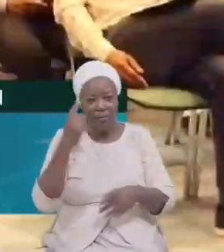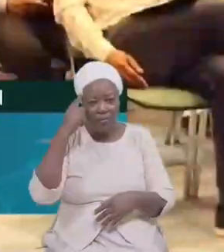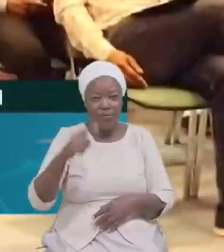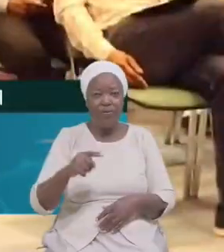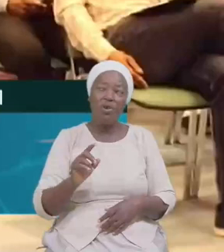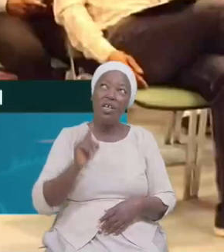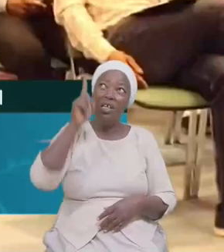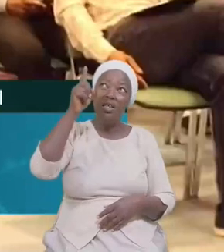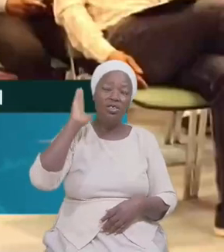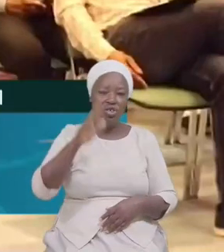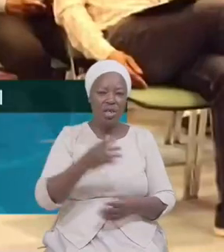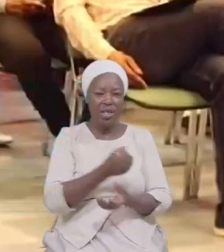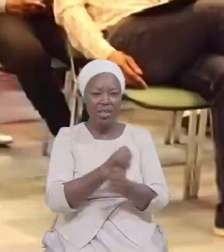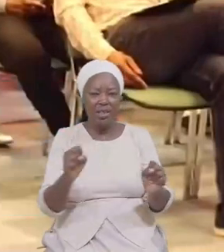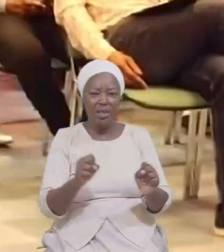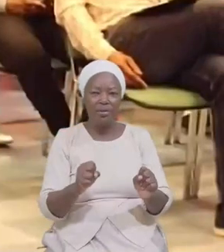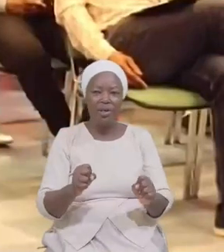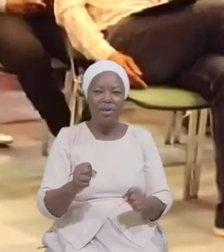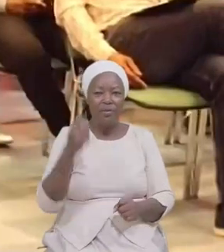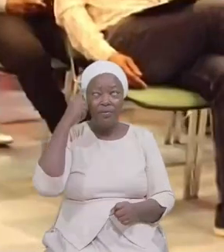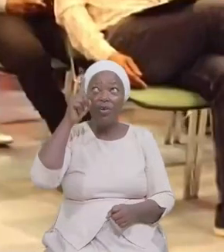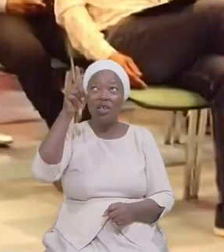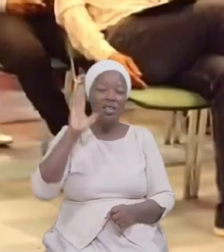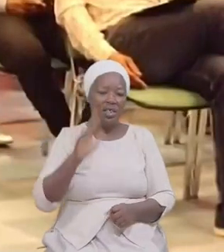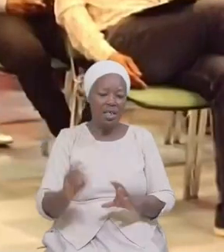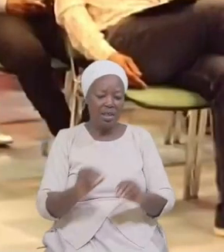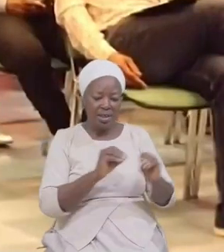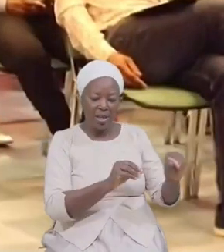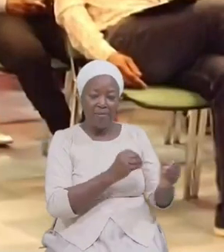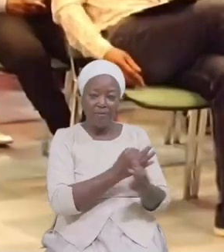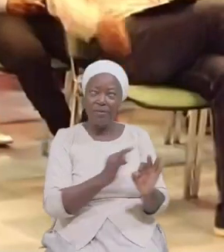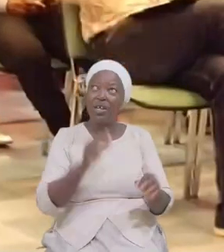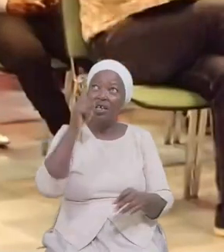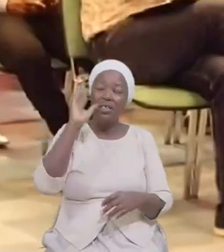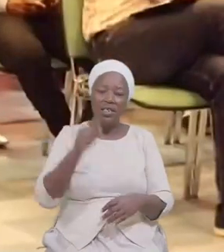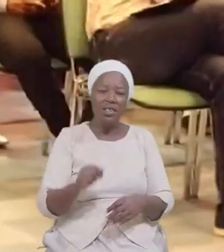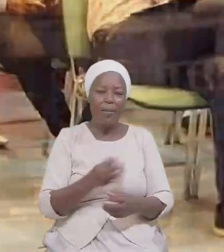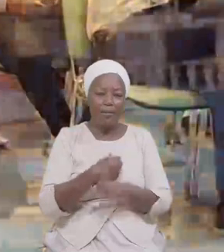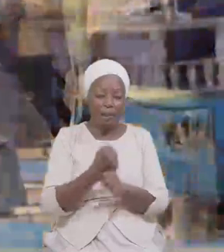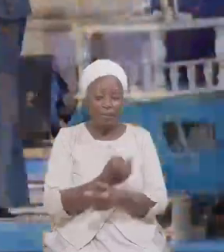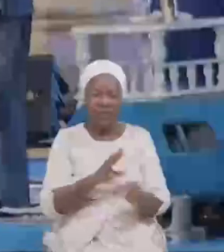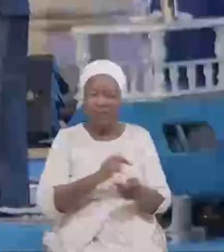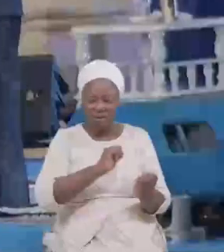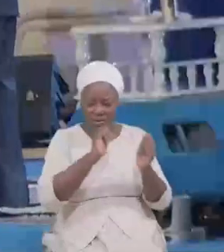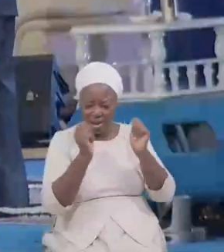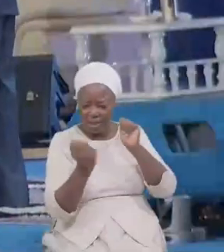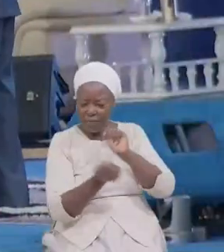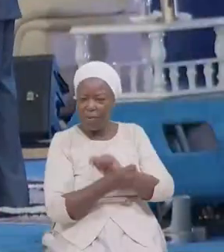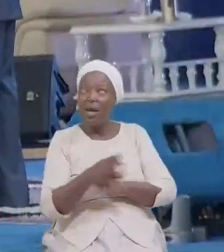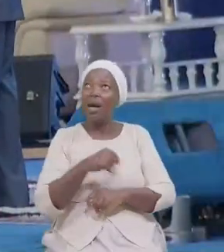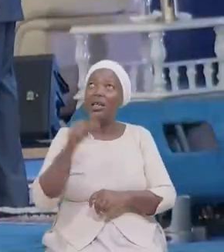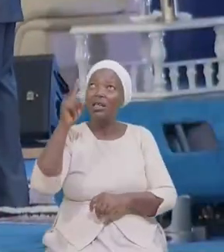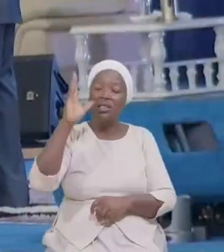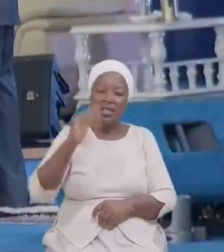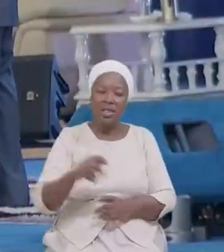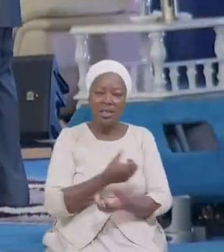C'est lui qui sauvera, c'est lui qui affranchira, c'est lui qui affranchira, c'est lui qui transformera, c'est lui qui sauvera